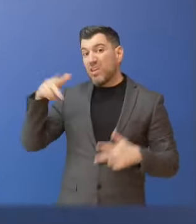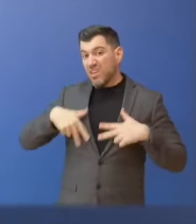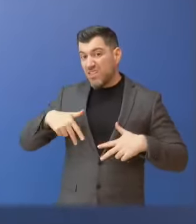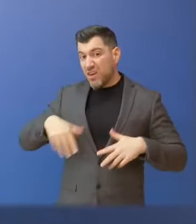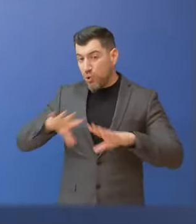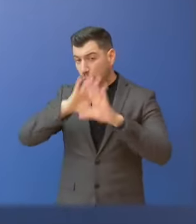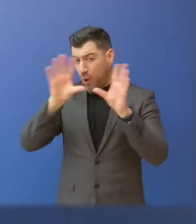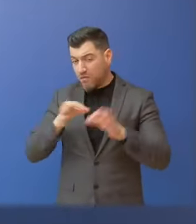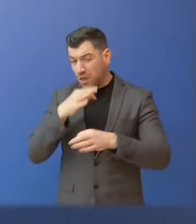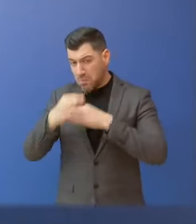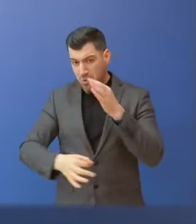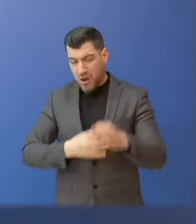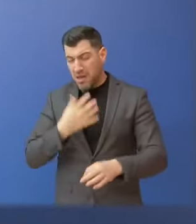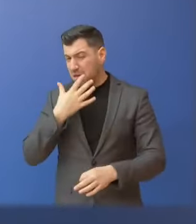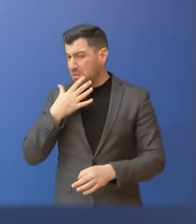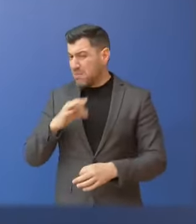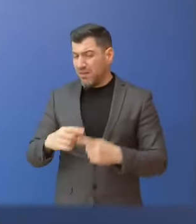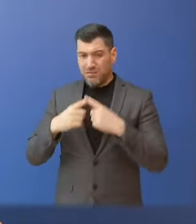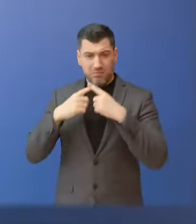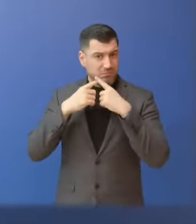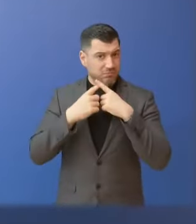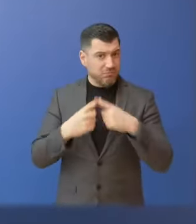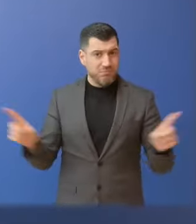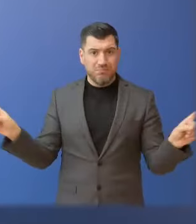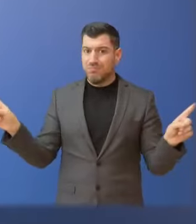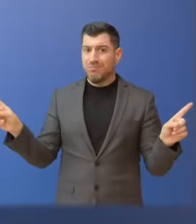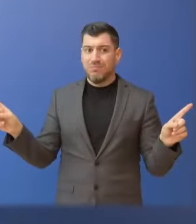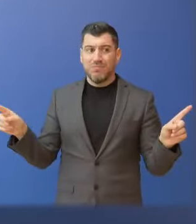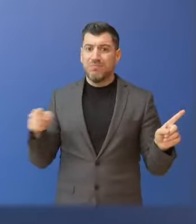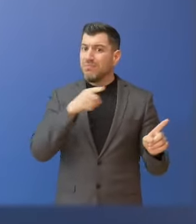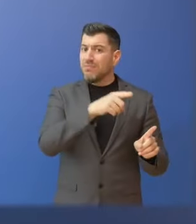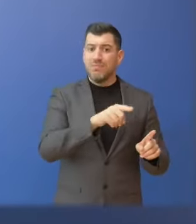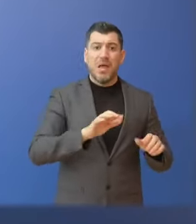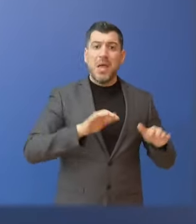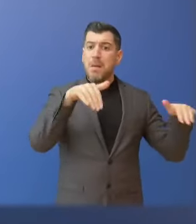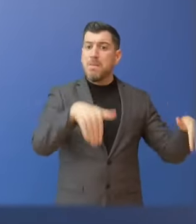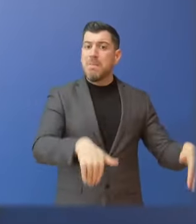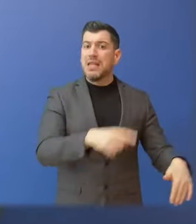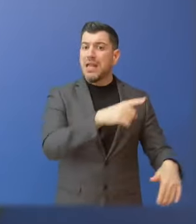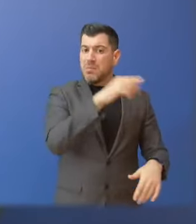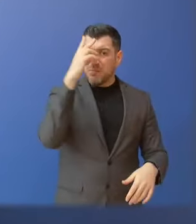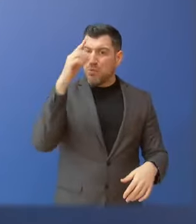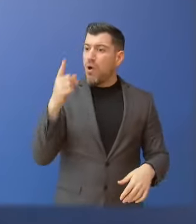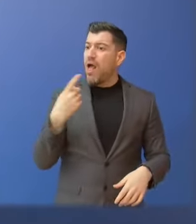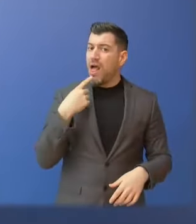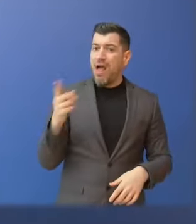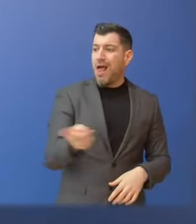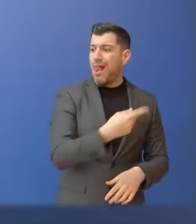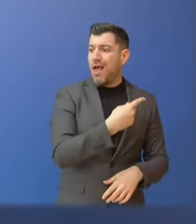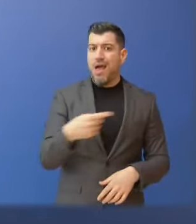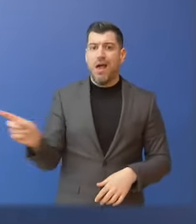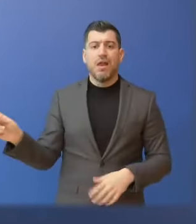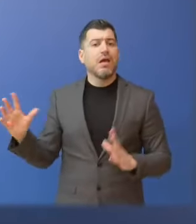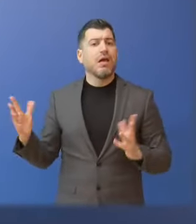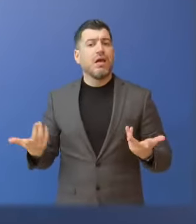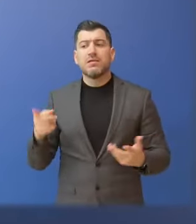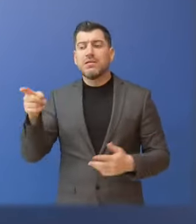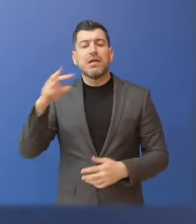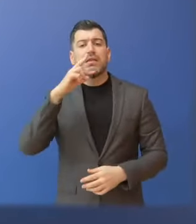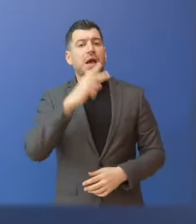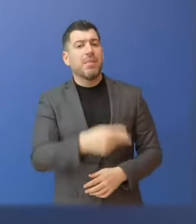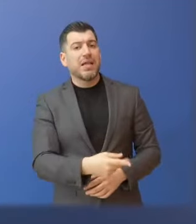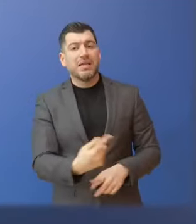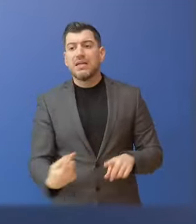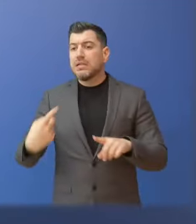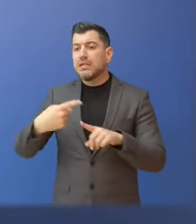αντίθεση με όσα τεκμηριωμένα έχουν δηλώσει προσφάτως δημόσια ο σύγκλητο των πανεπιστημίων τι απαντάτε σε όλο αυτό το κομμάτι και τελικά τι γίνεται με τις